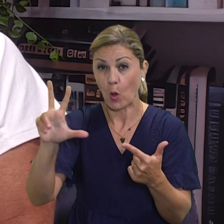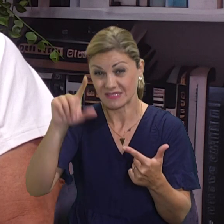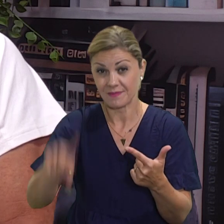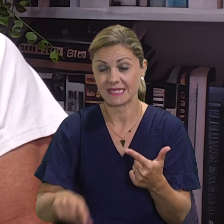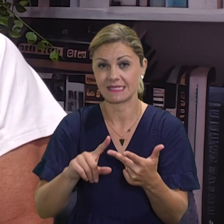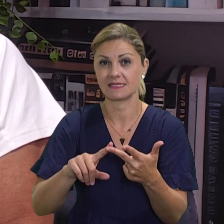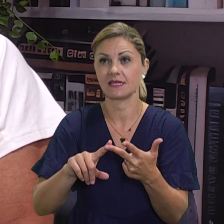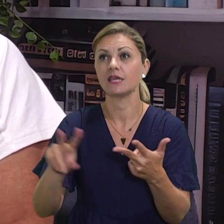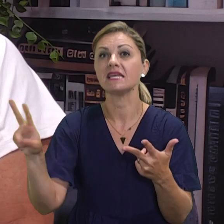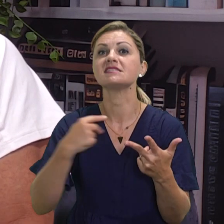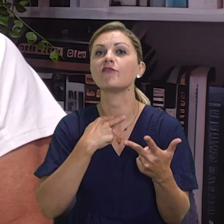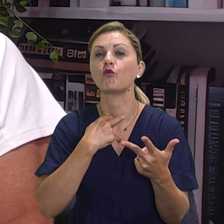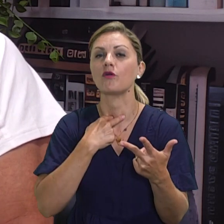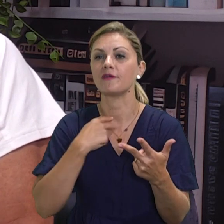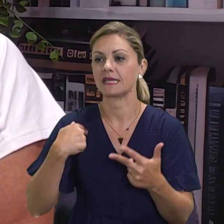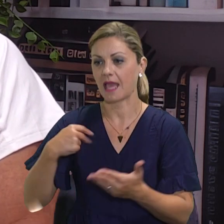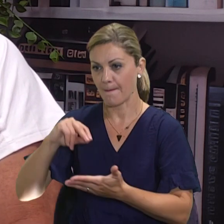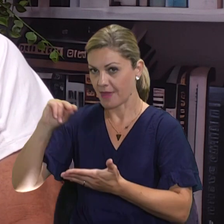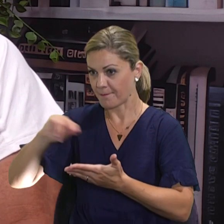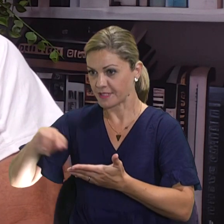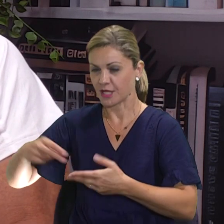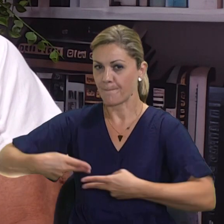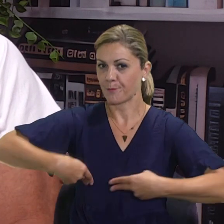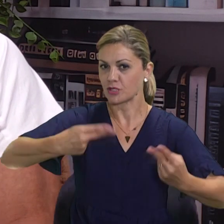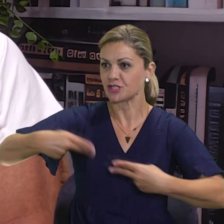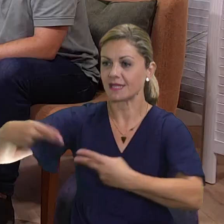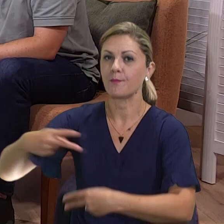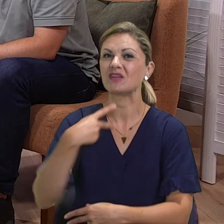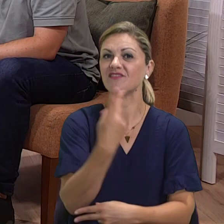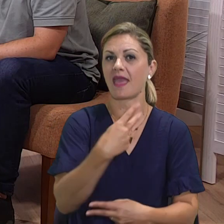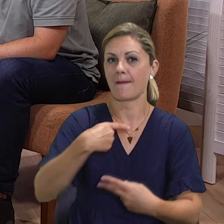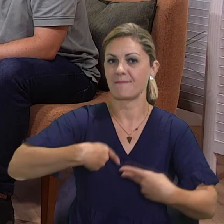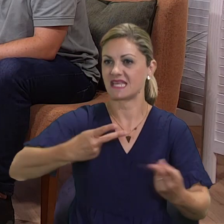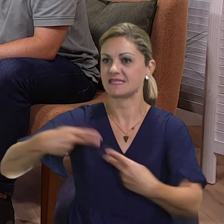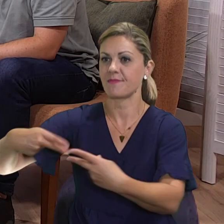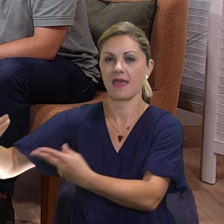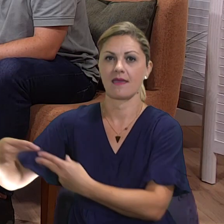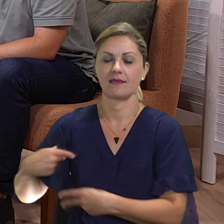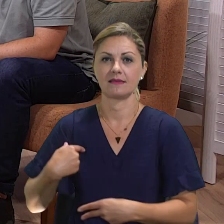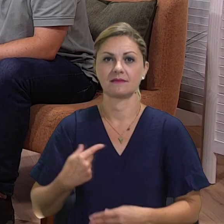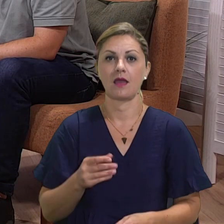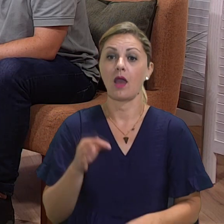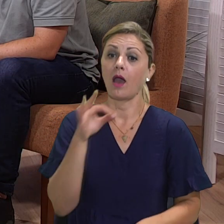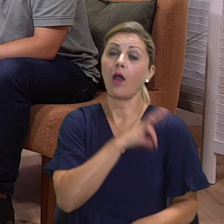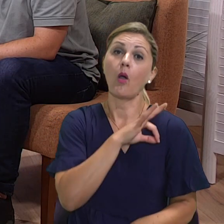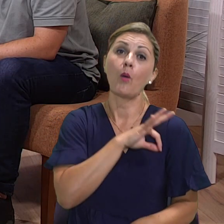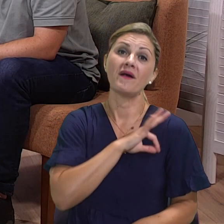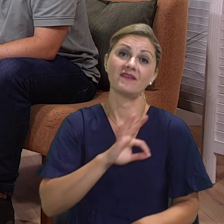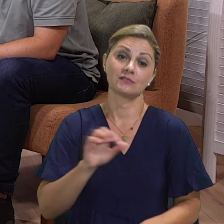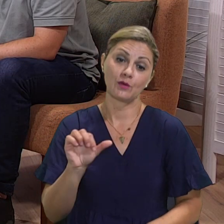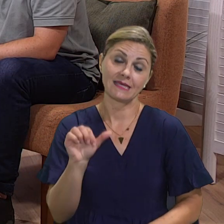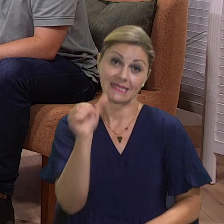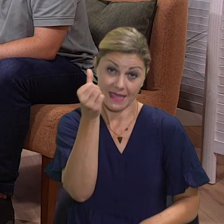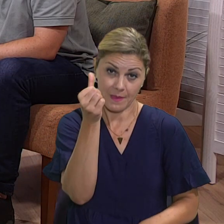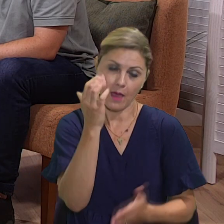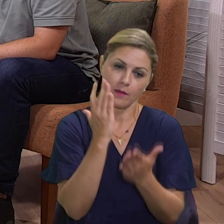8. mjeseca, i jedan bude za Vukovar. Ja obavezno tu pošaljem po dvije pjesme i obavezno bude